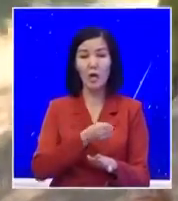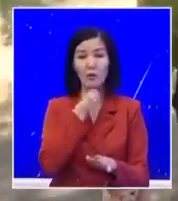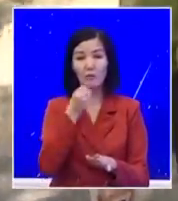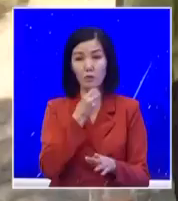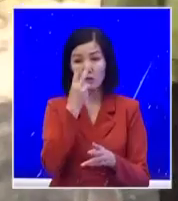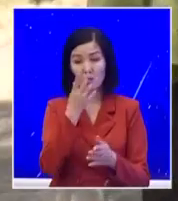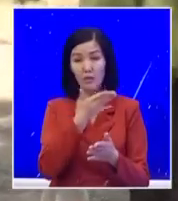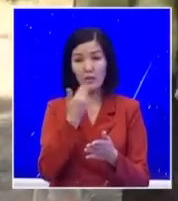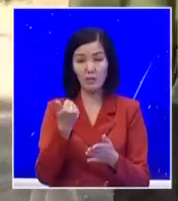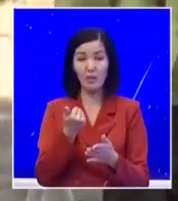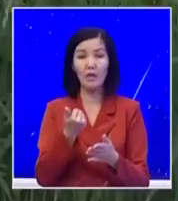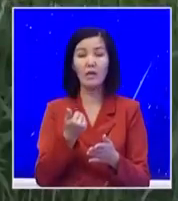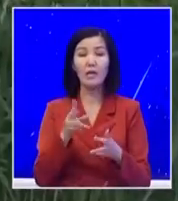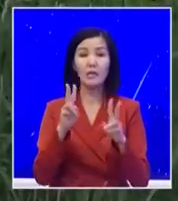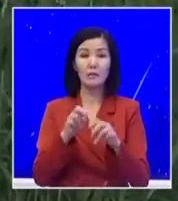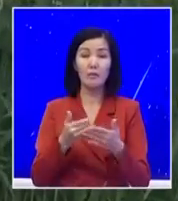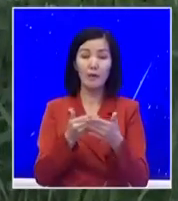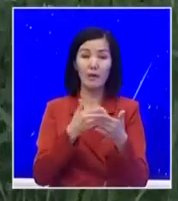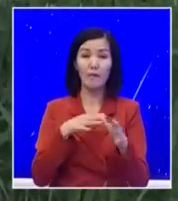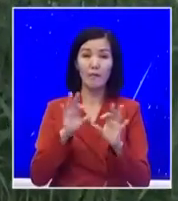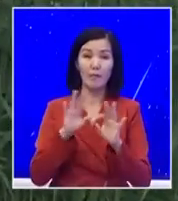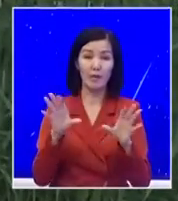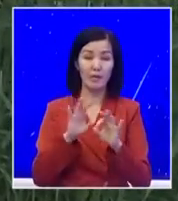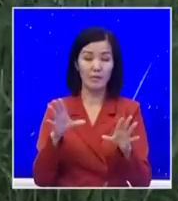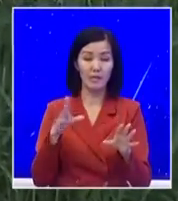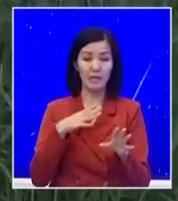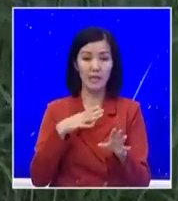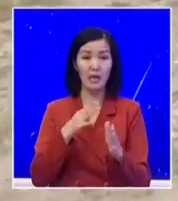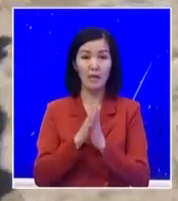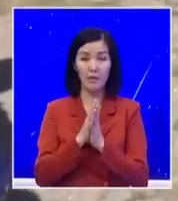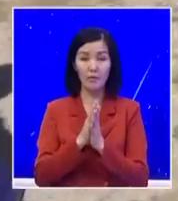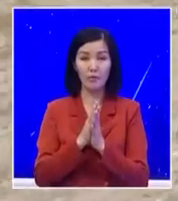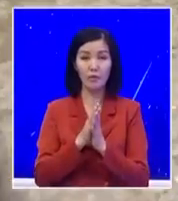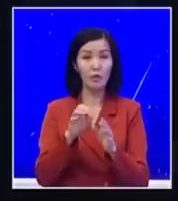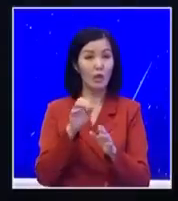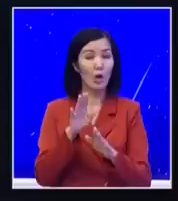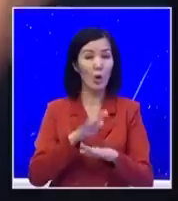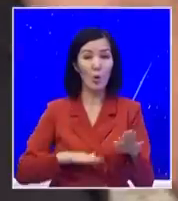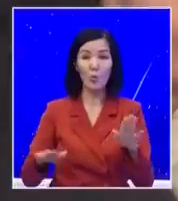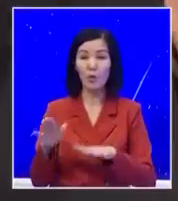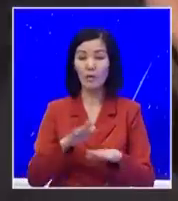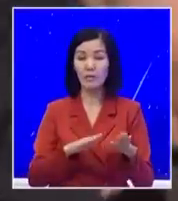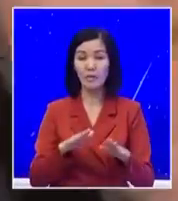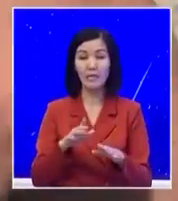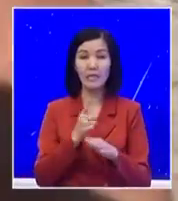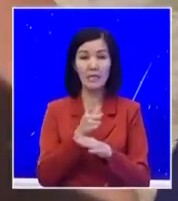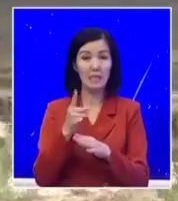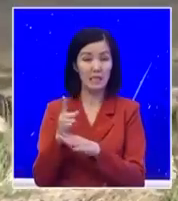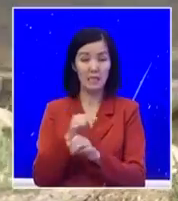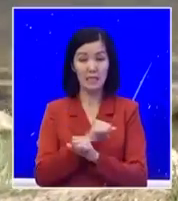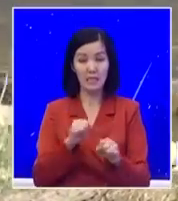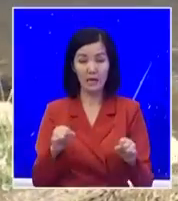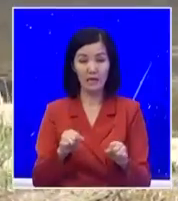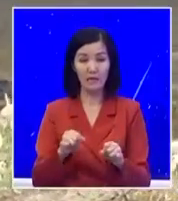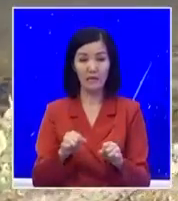мы не заметили. Спасатели провели профилактическую беседу с подростками и попросили впредь не купаться в необорудованных спасательными пунктами местах, тем